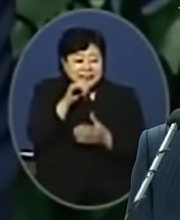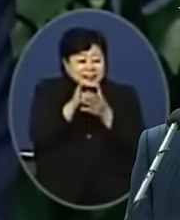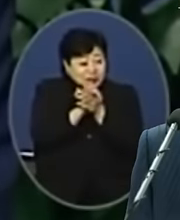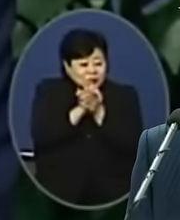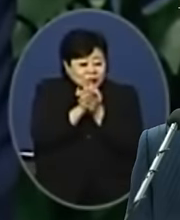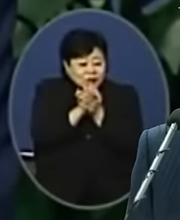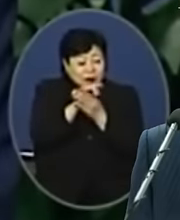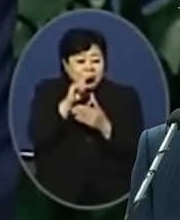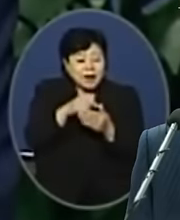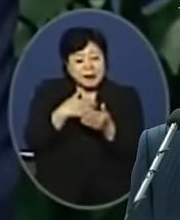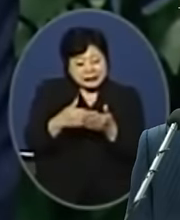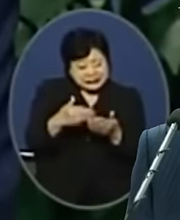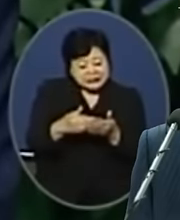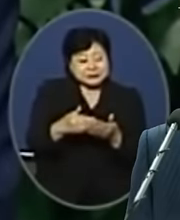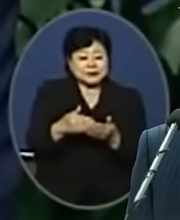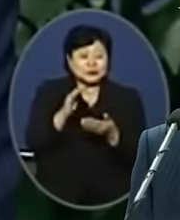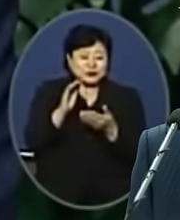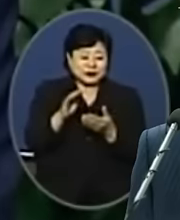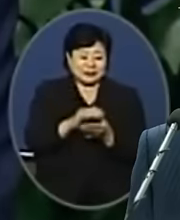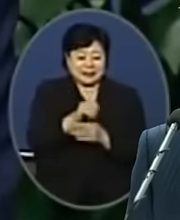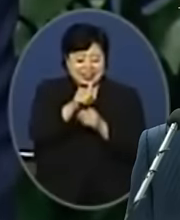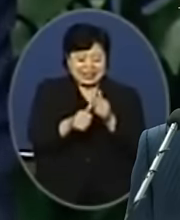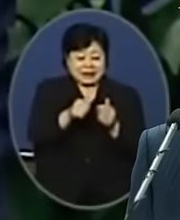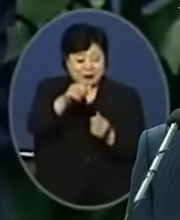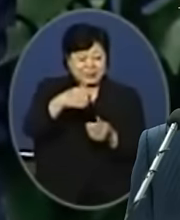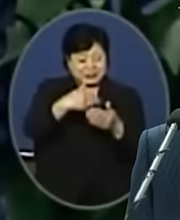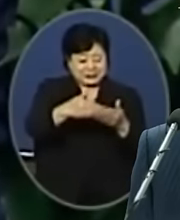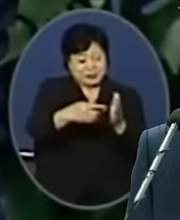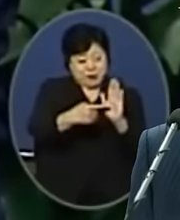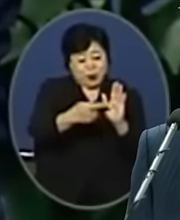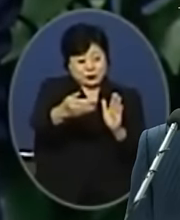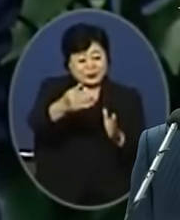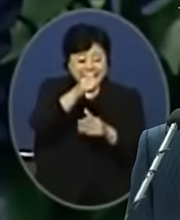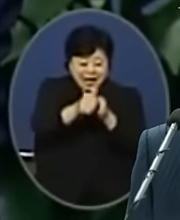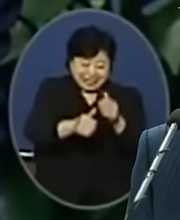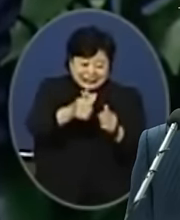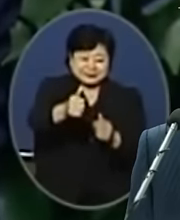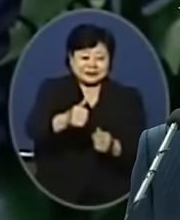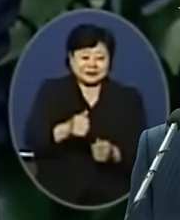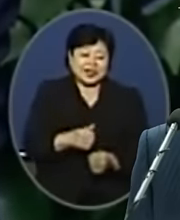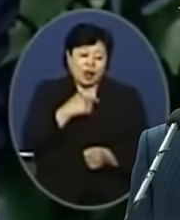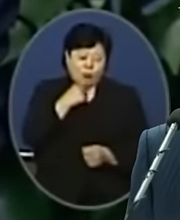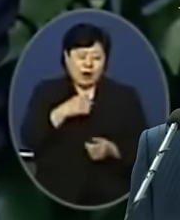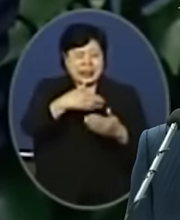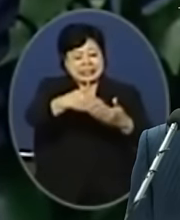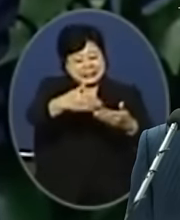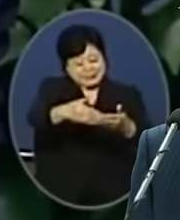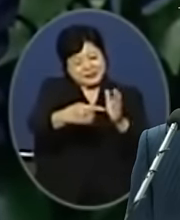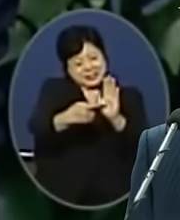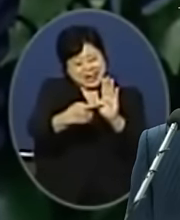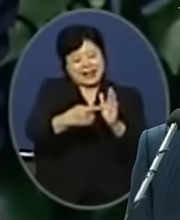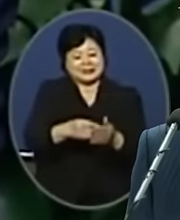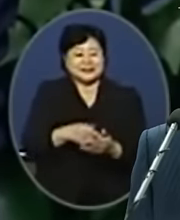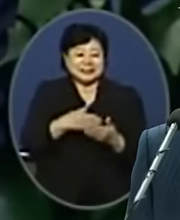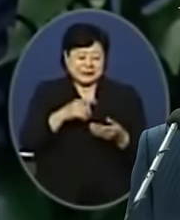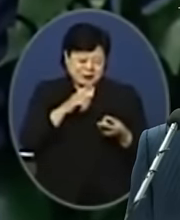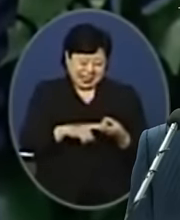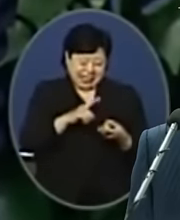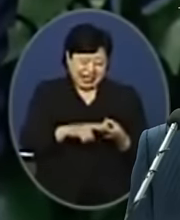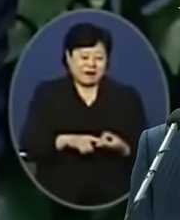기도하는 게 전부 마음속에 그림을 그리고 나와서 하나님 앞에 그림을 보여드리면서 하나님 이게 내가 원하는 그림입니다. 이